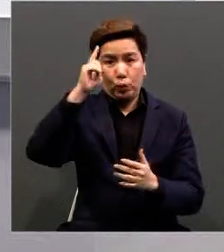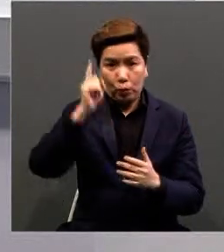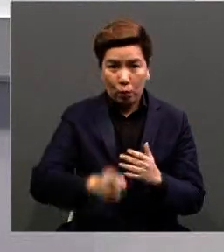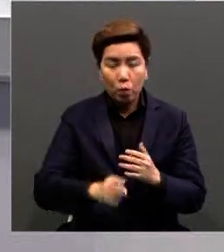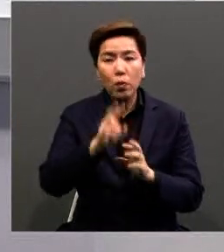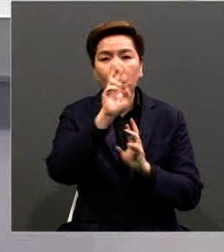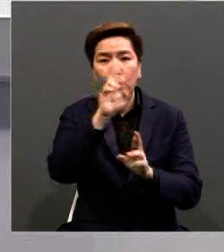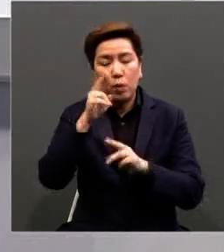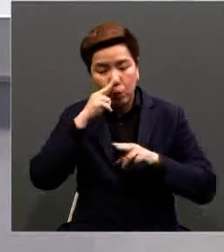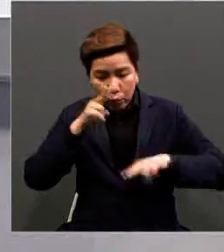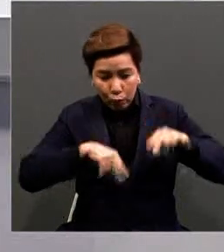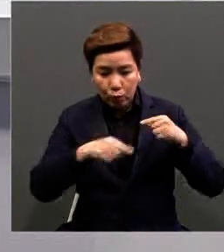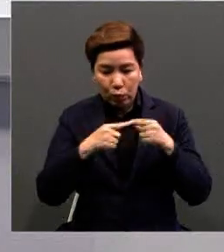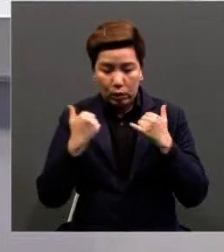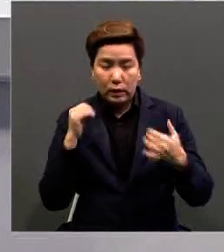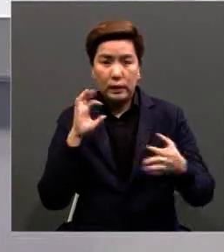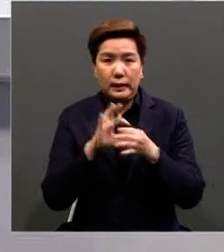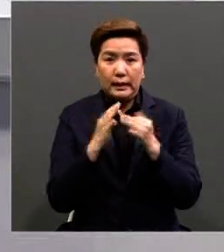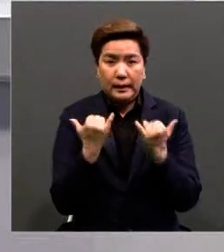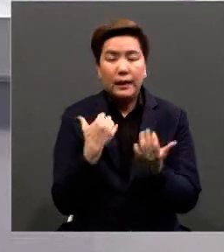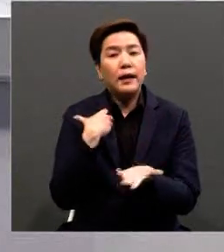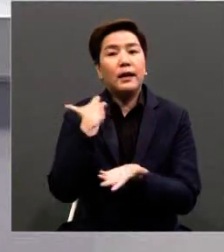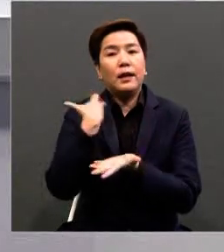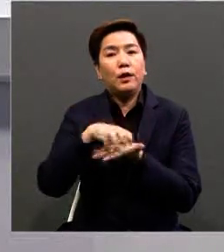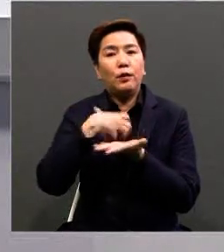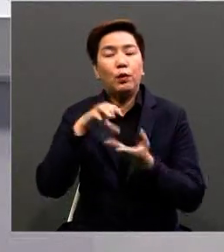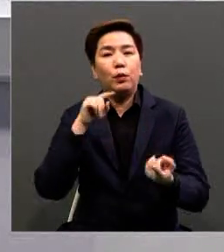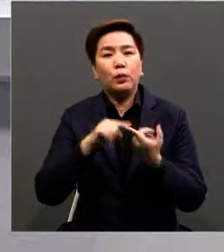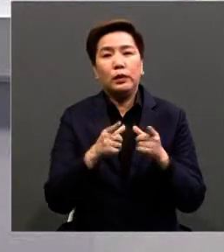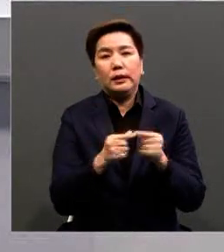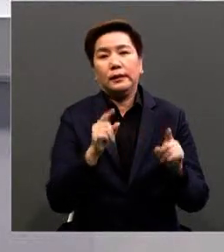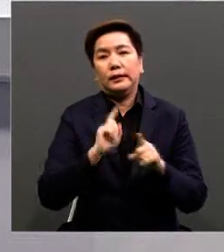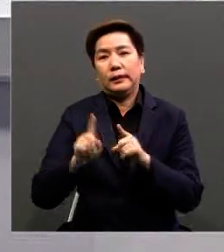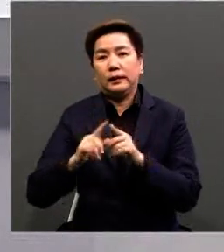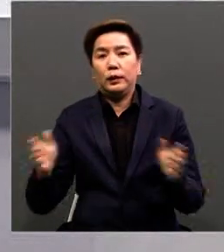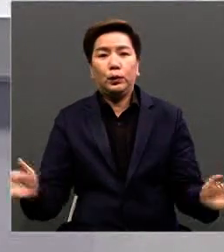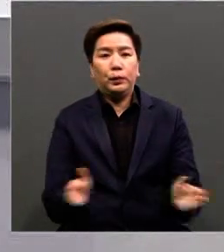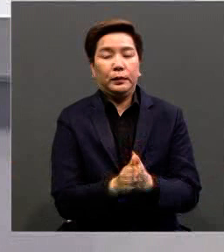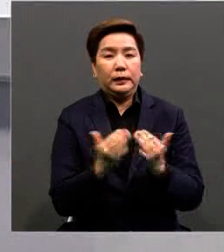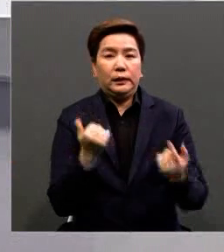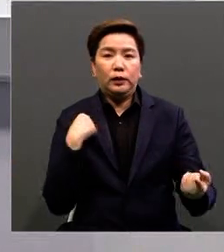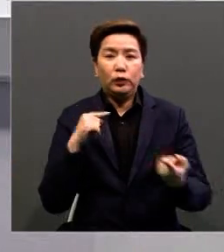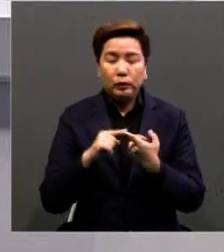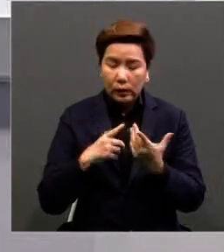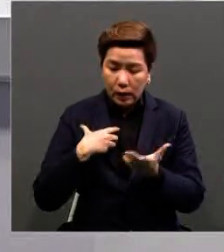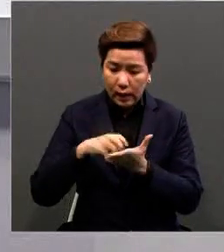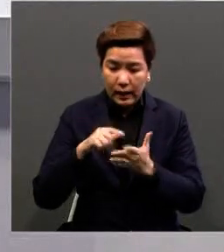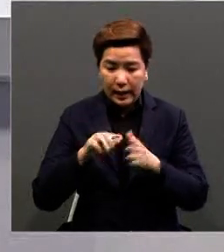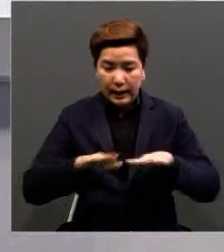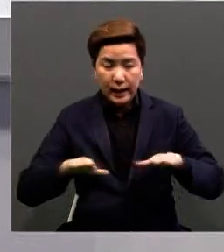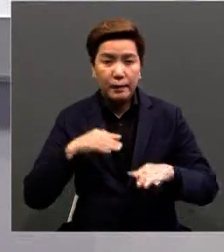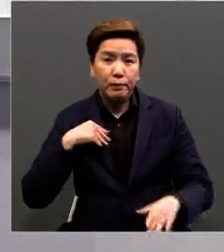ดระวังโรคกันด้วยนะครับ มาดูในส่วนของเรื่องอื่นๆด้วยนะครับคุณผู้ชมอย่างเช่นเรื่องของความคืบหน้าก